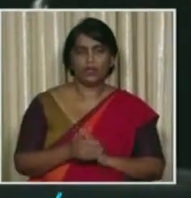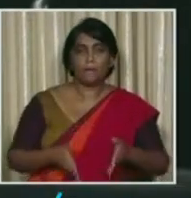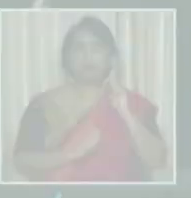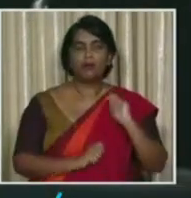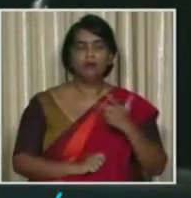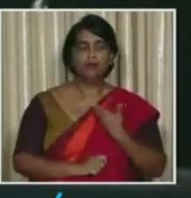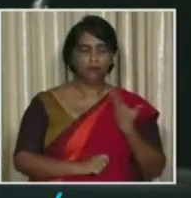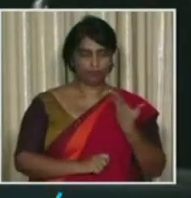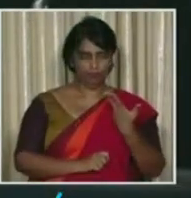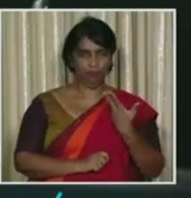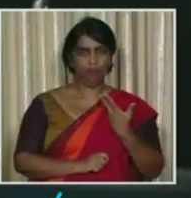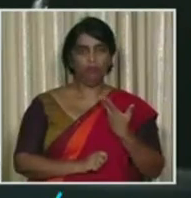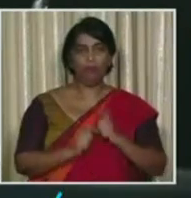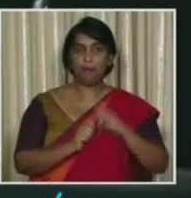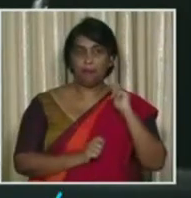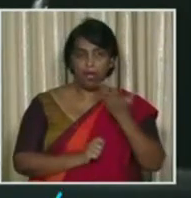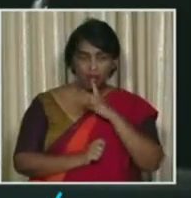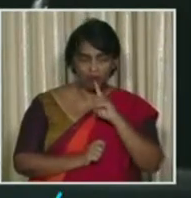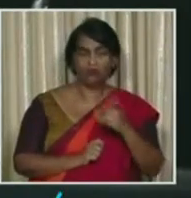බංකොලොත් වෙලා නැහැ. ඔබතුමා